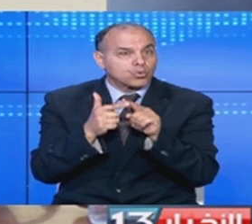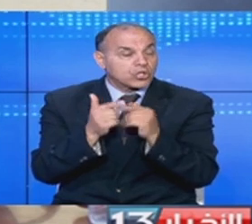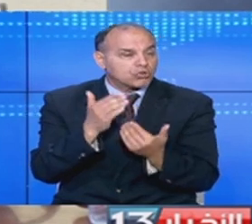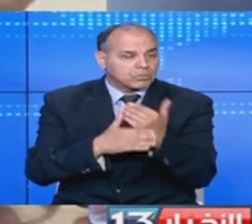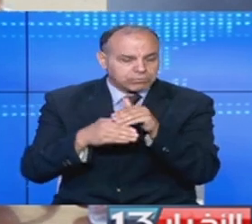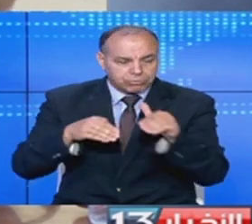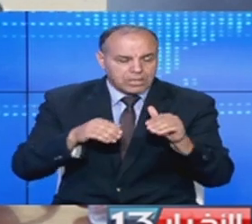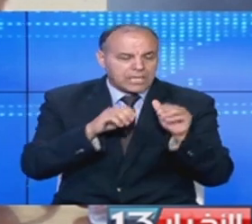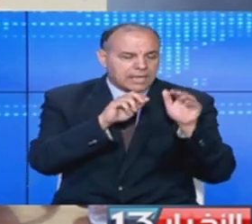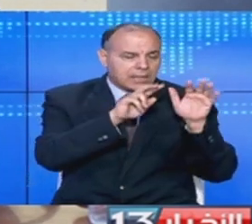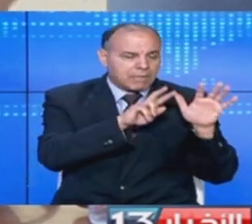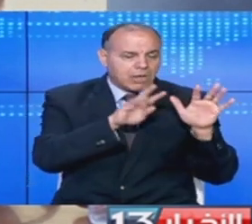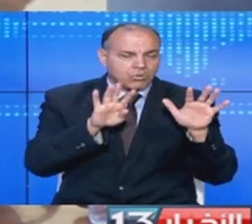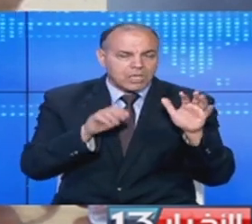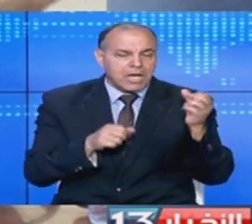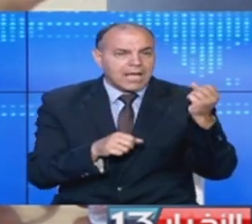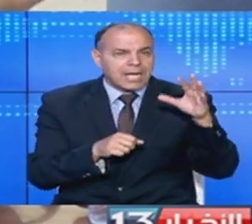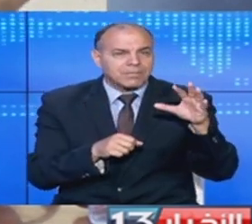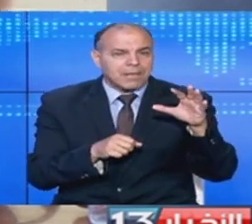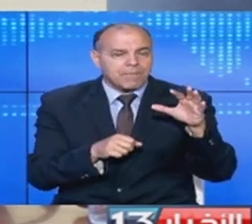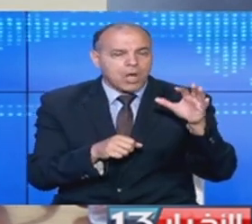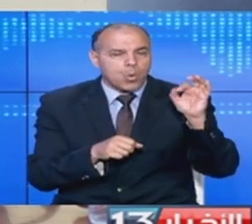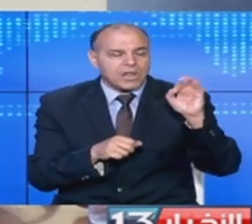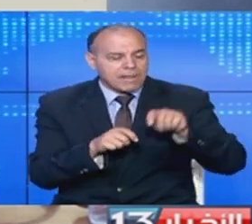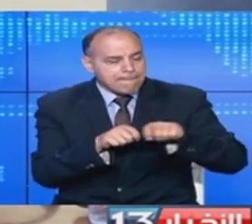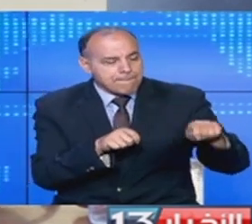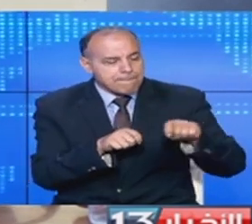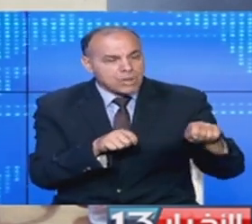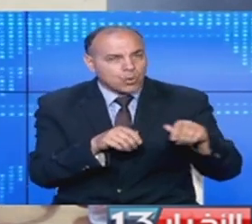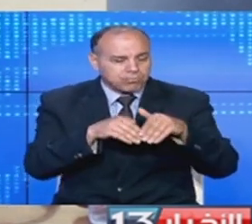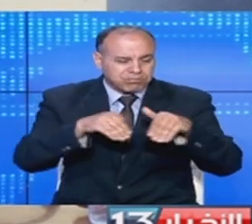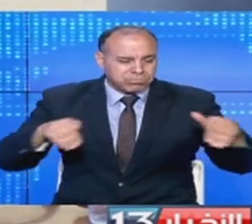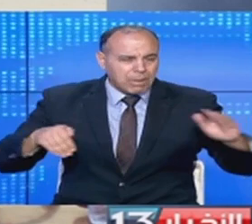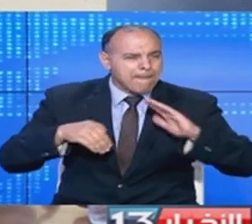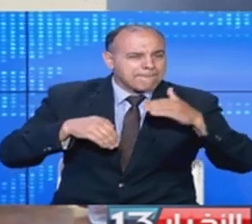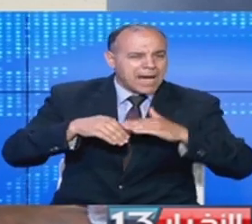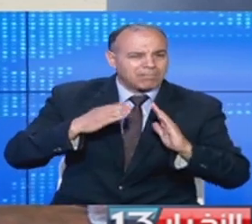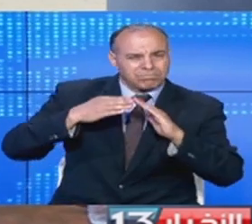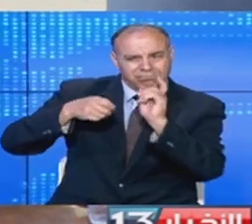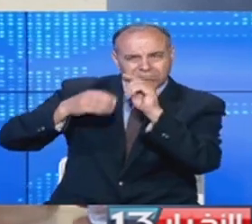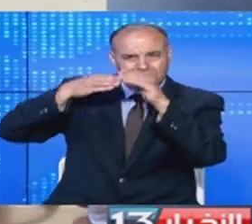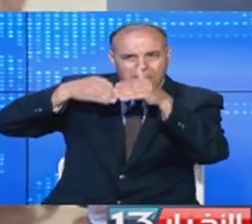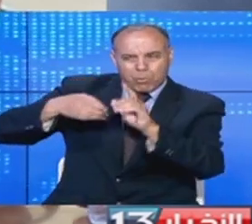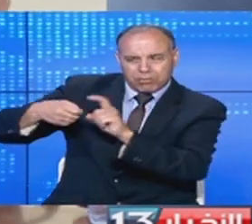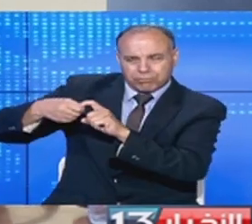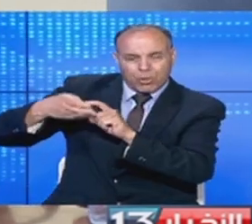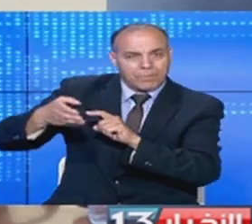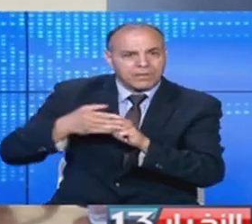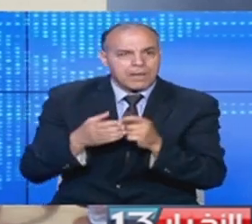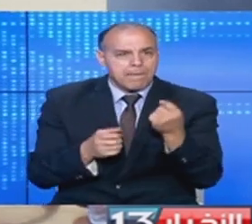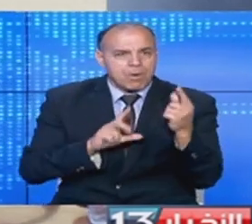جديدة 8 و9 بطول جملي 530 متر، احنا اليوم عنا الرصيف عدد 7، احنا عنا